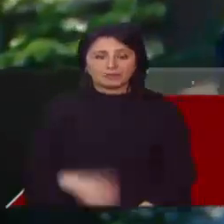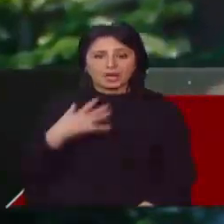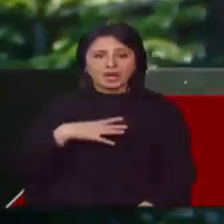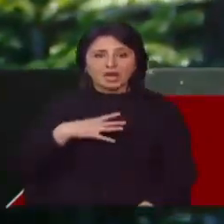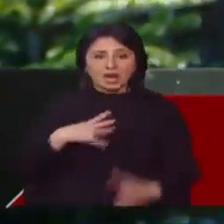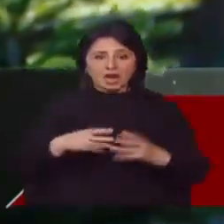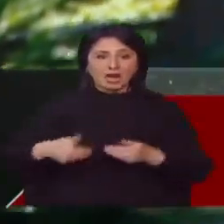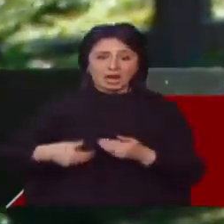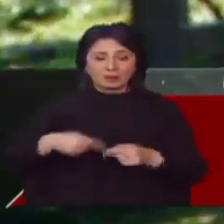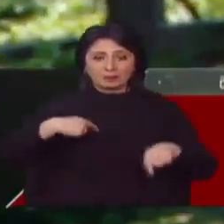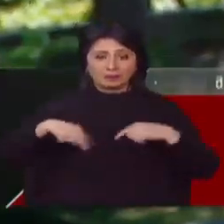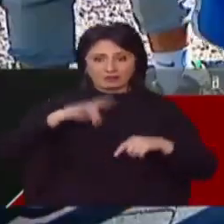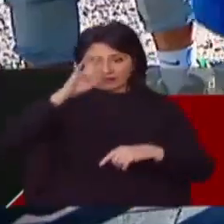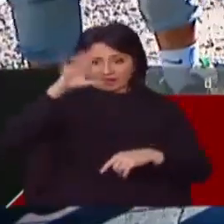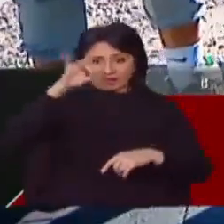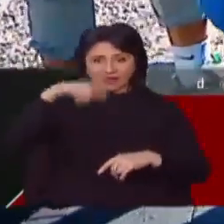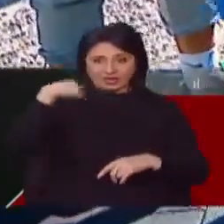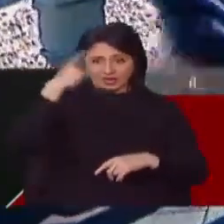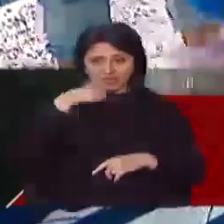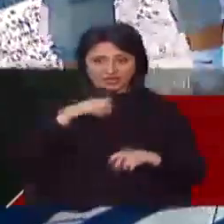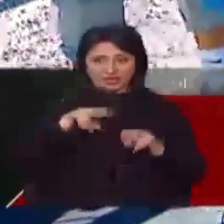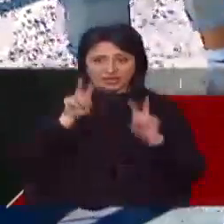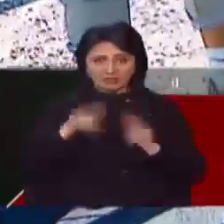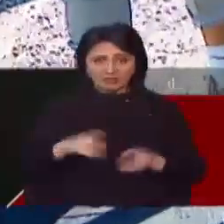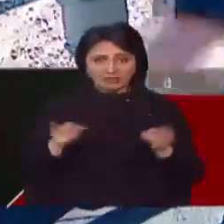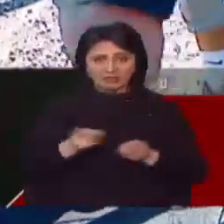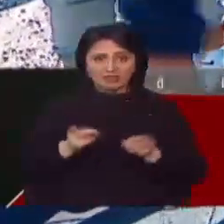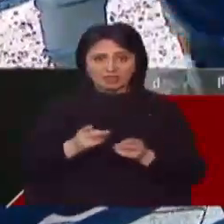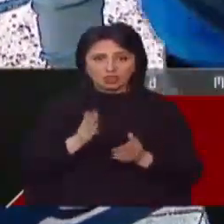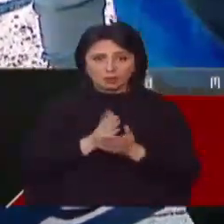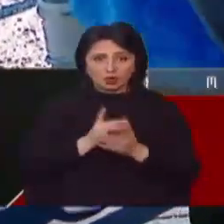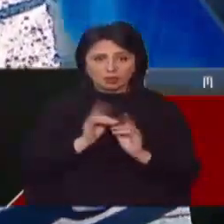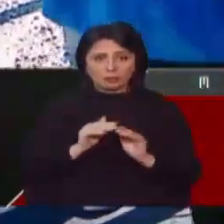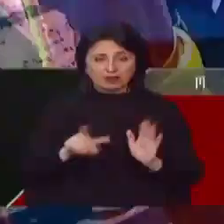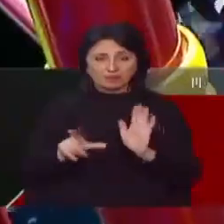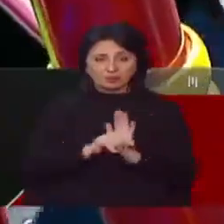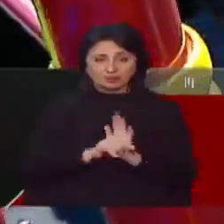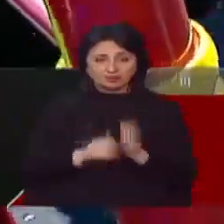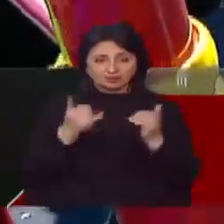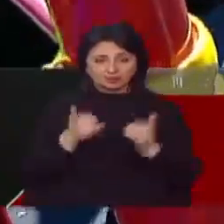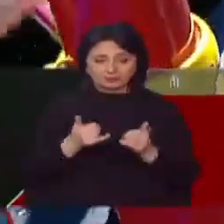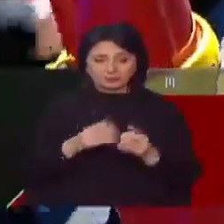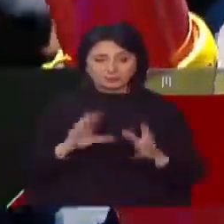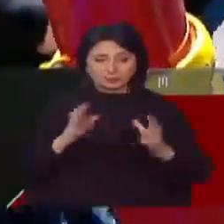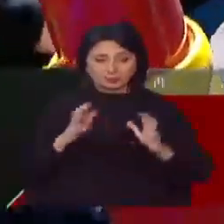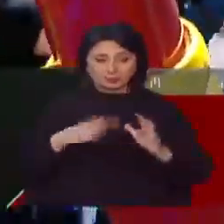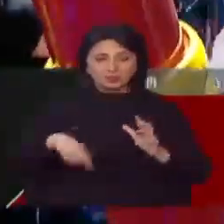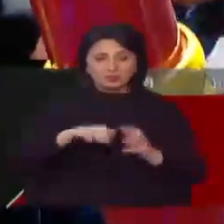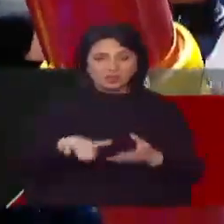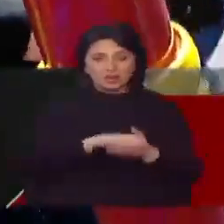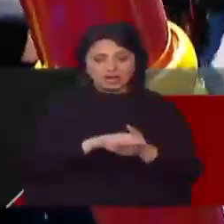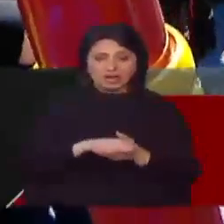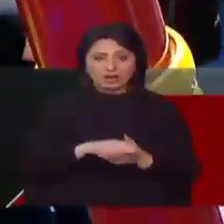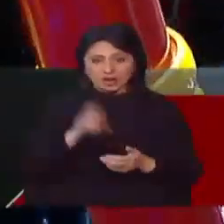Ქართული რაგბის და ფეხბურთის ცნობილი სახეების სპეციალური საჭიროებების მქონე ბავშვებთან ერთად დღეს ბურთის ირგვლივ